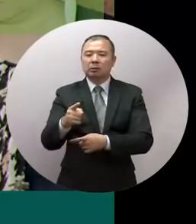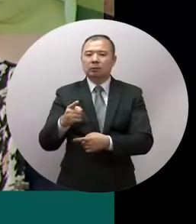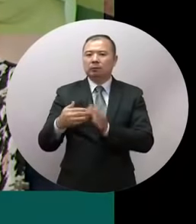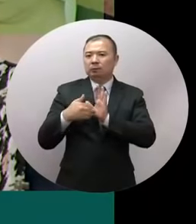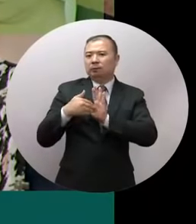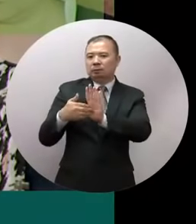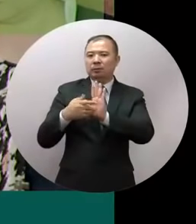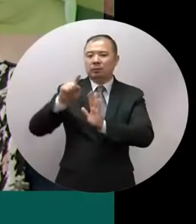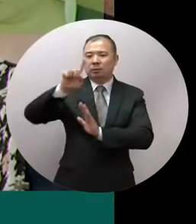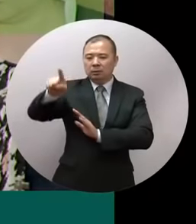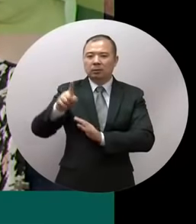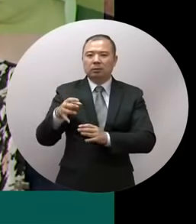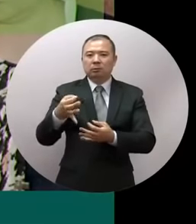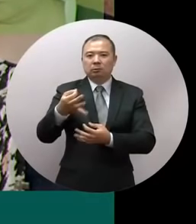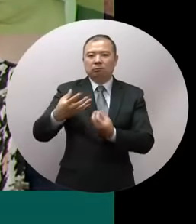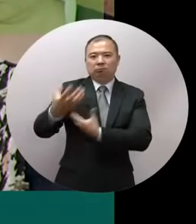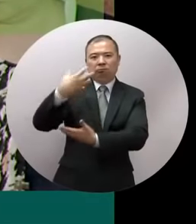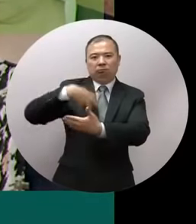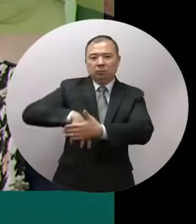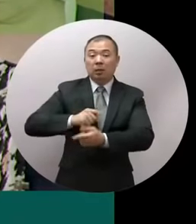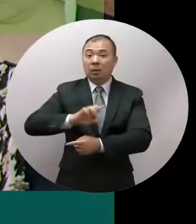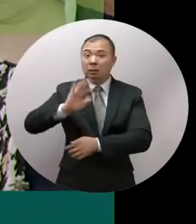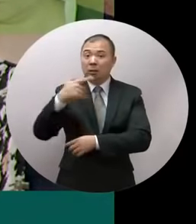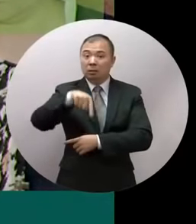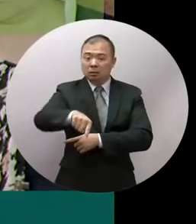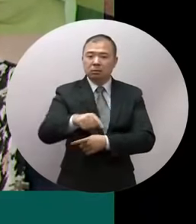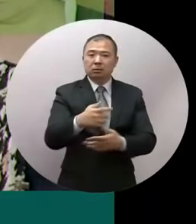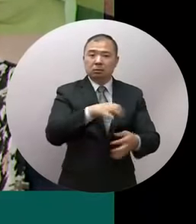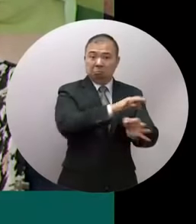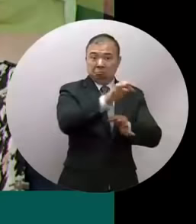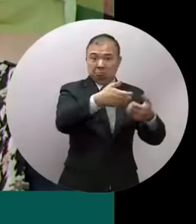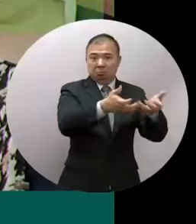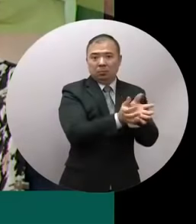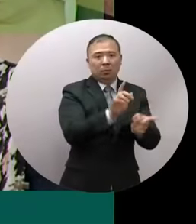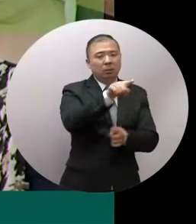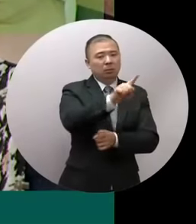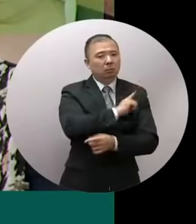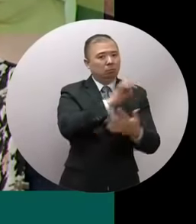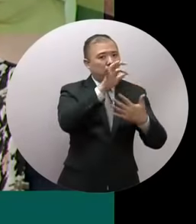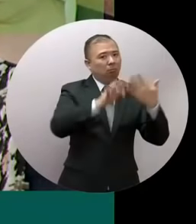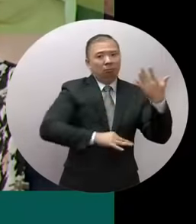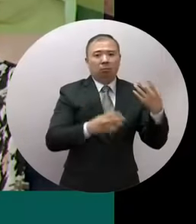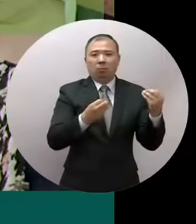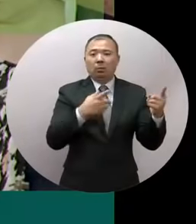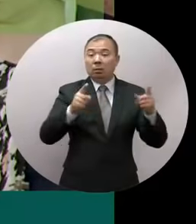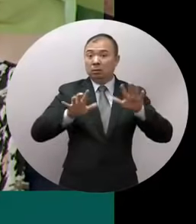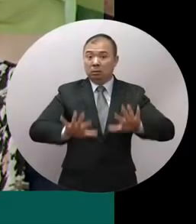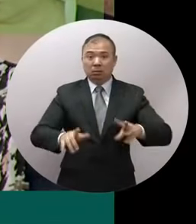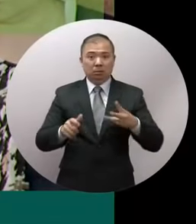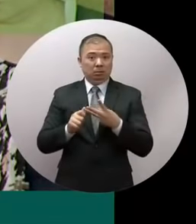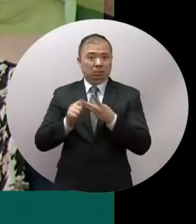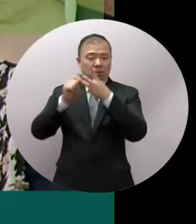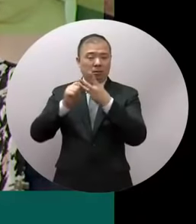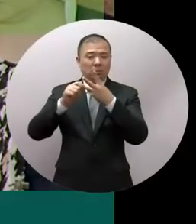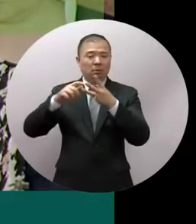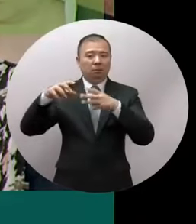来他完全不定管理规范，所以现在那个第三方支付还是变成我